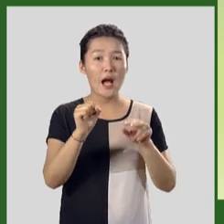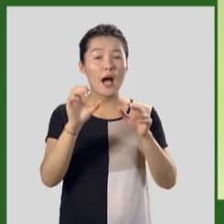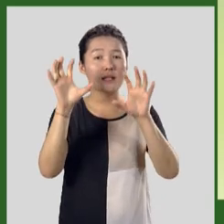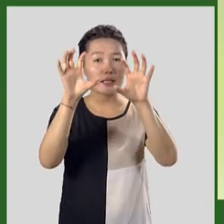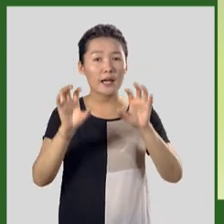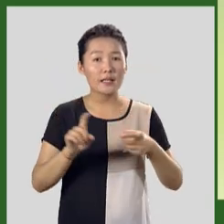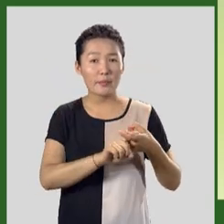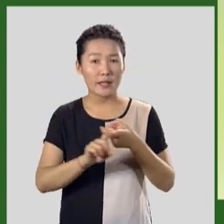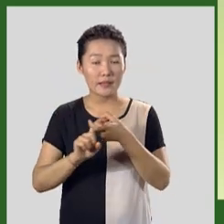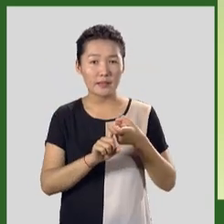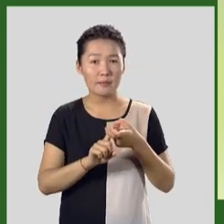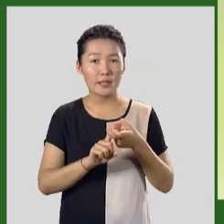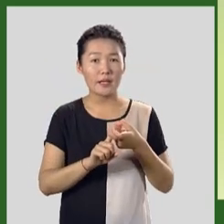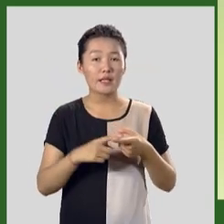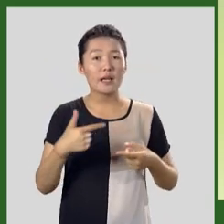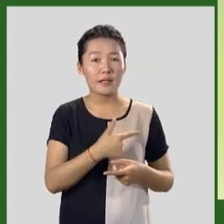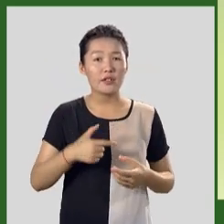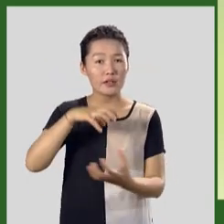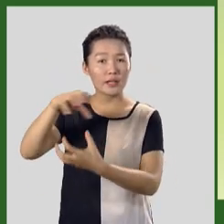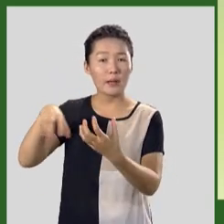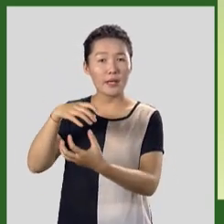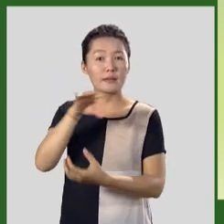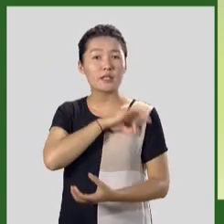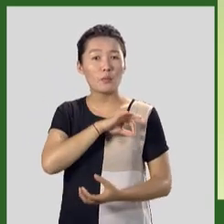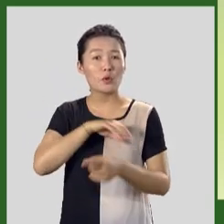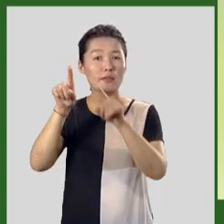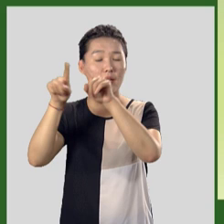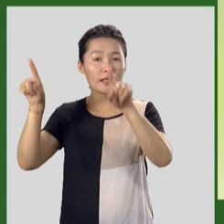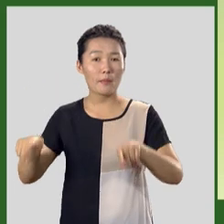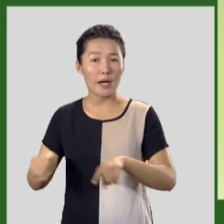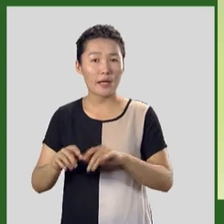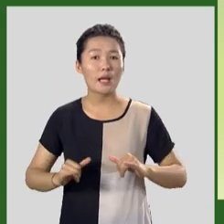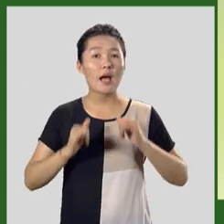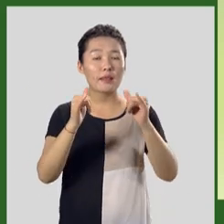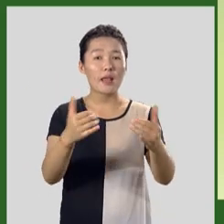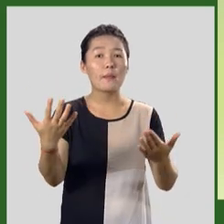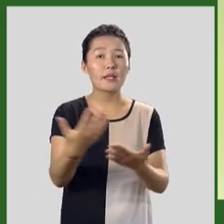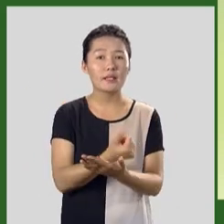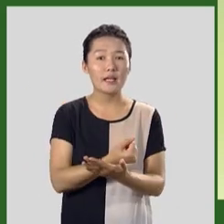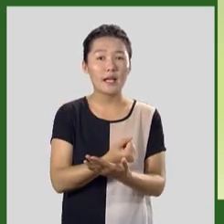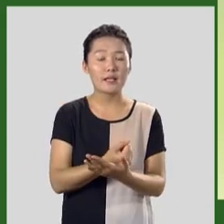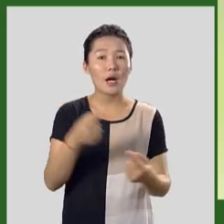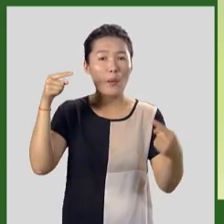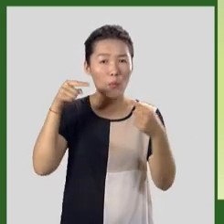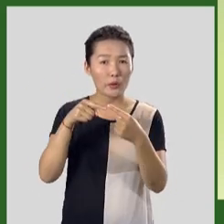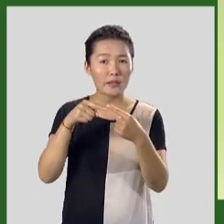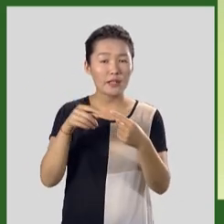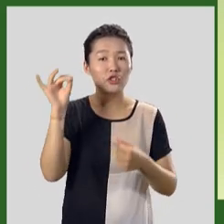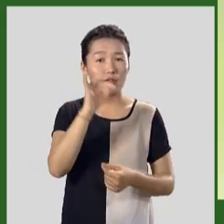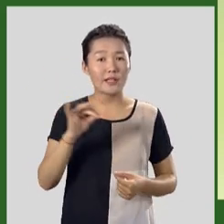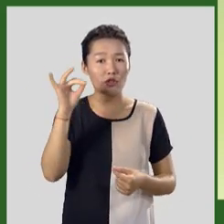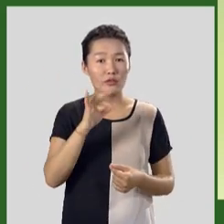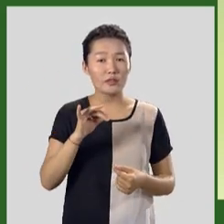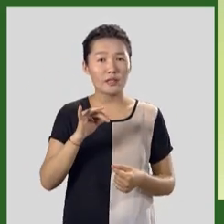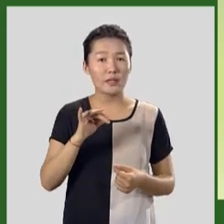с использованием карт. Для определения подлинности исторических событий,